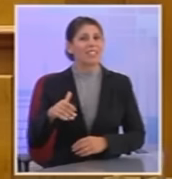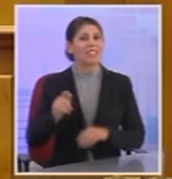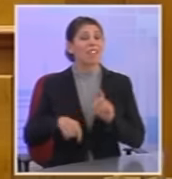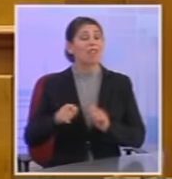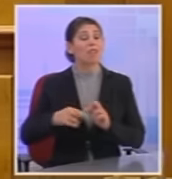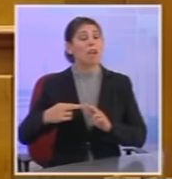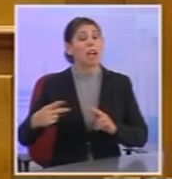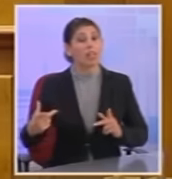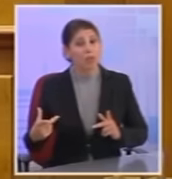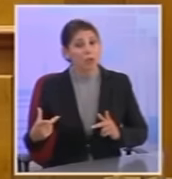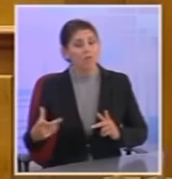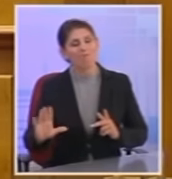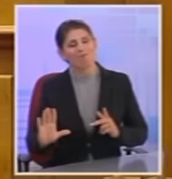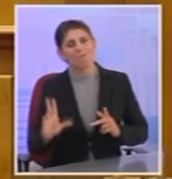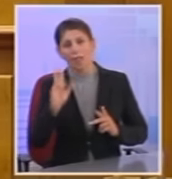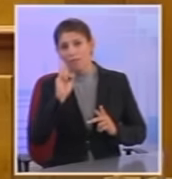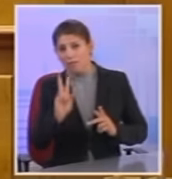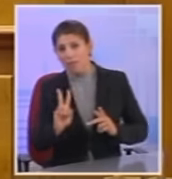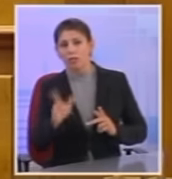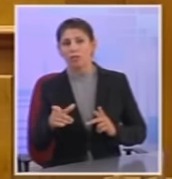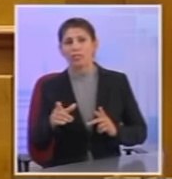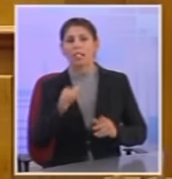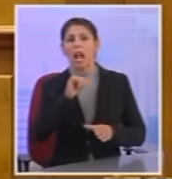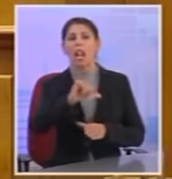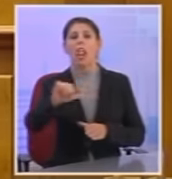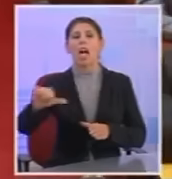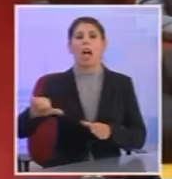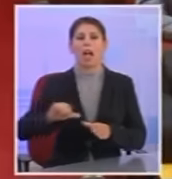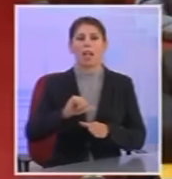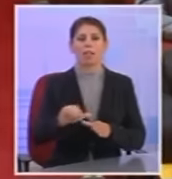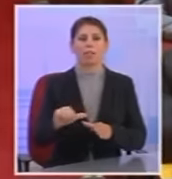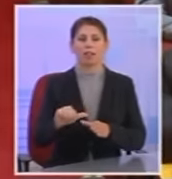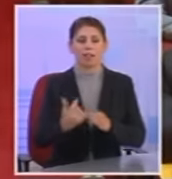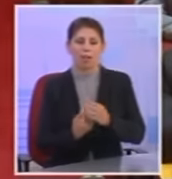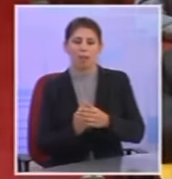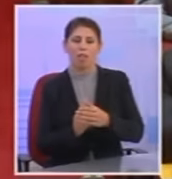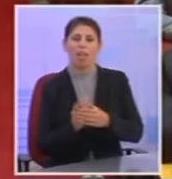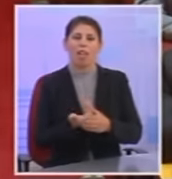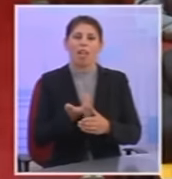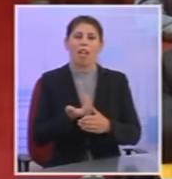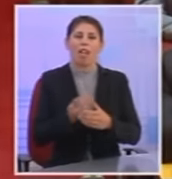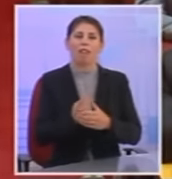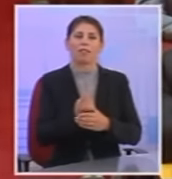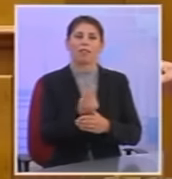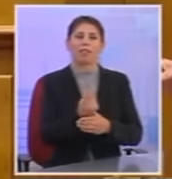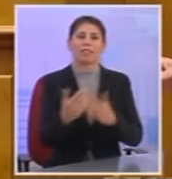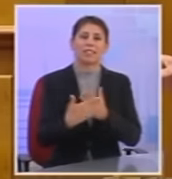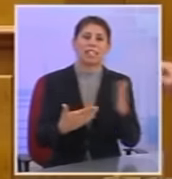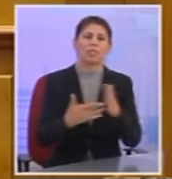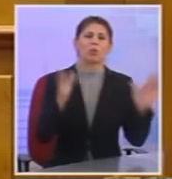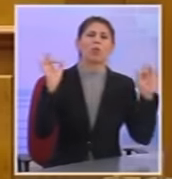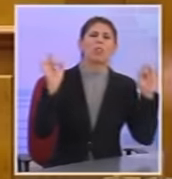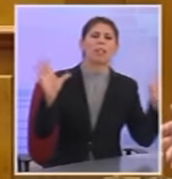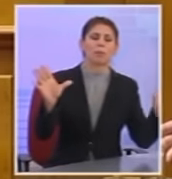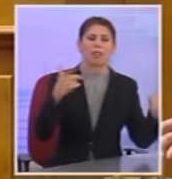εχθρών φαίνεται πως είναι το λάδι που συντηρεί το καντήλι της αριστεράς του τίποτα.